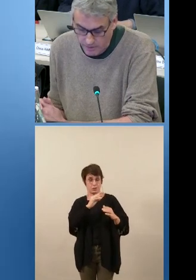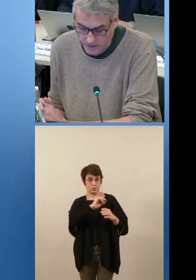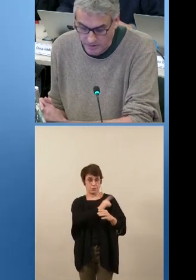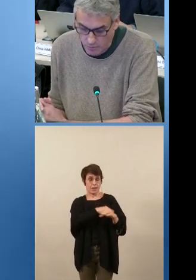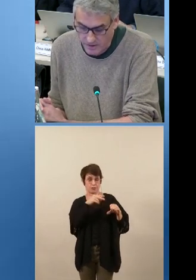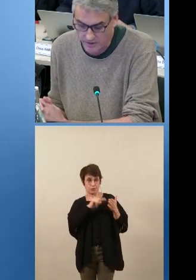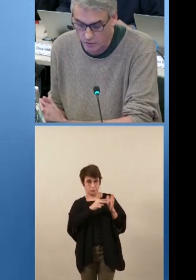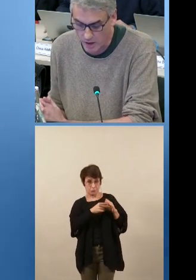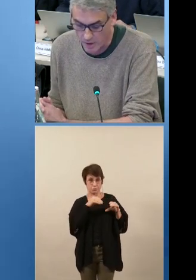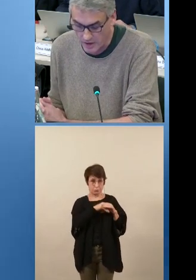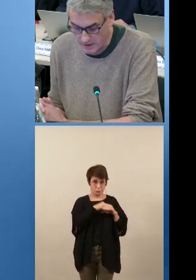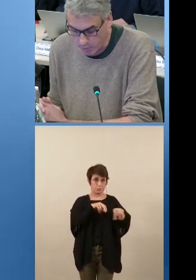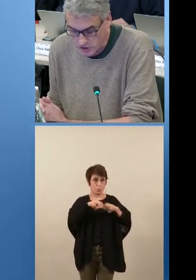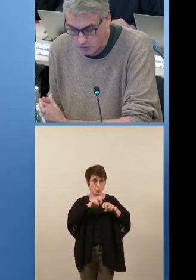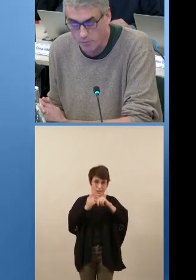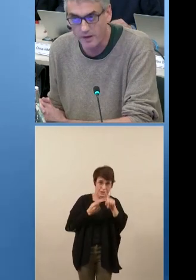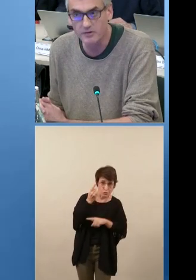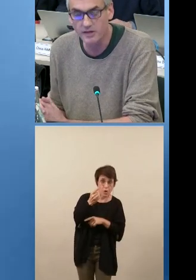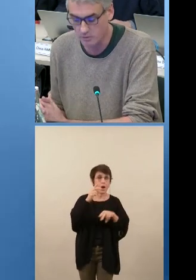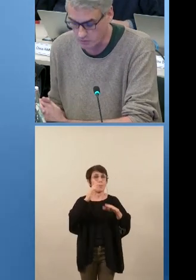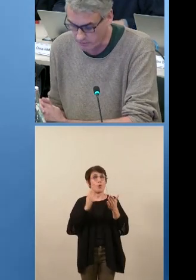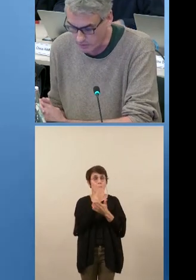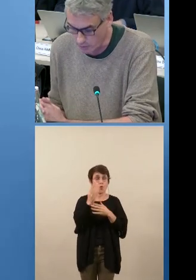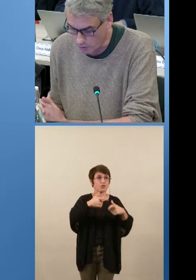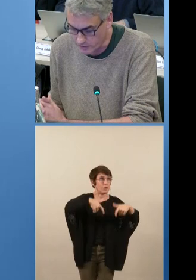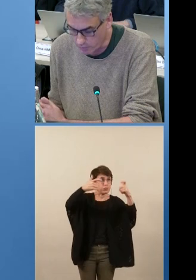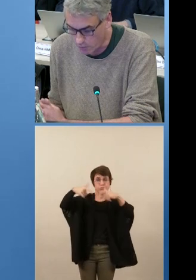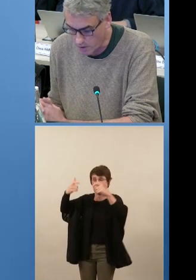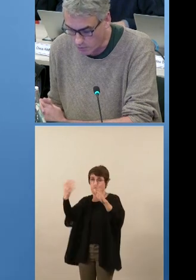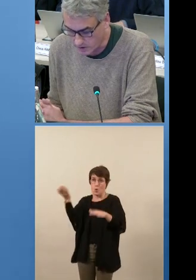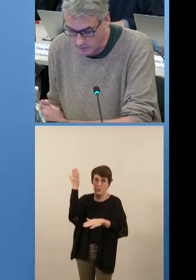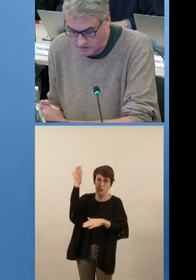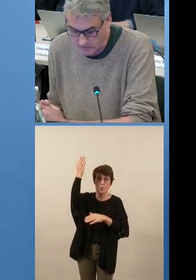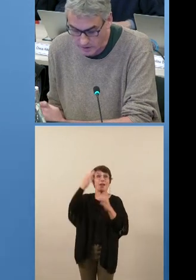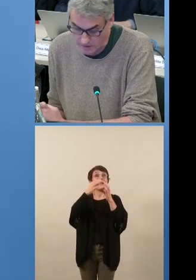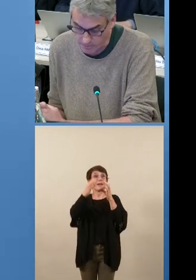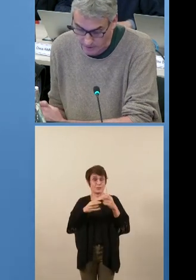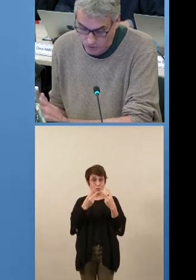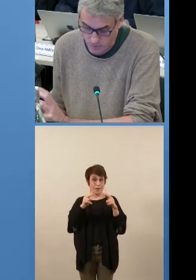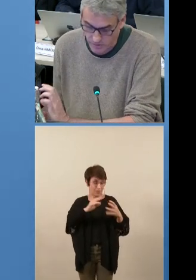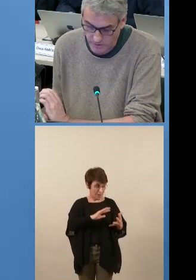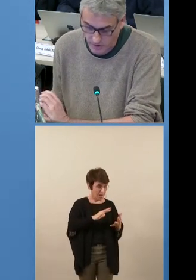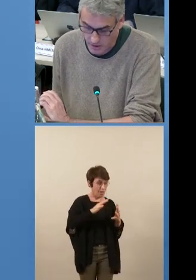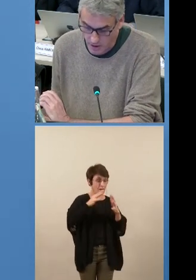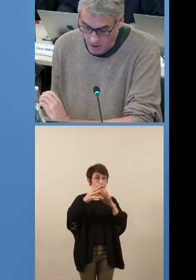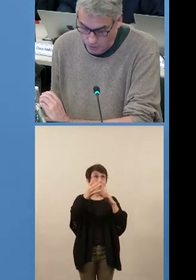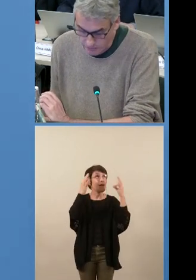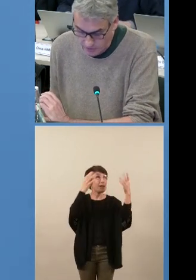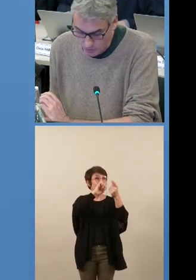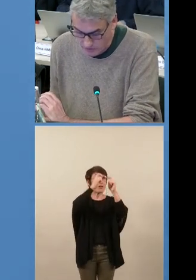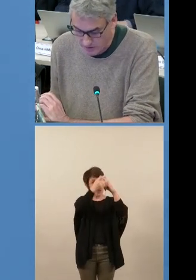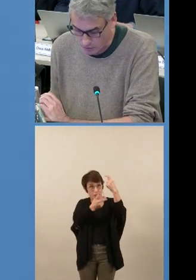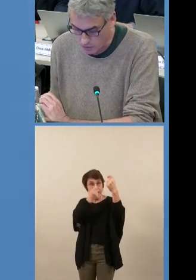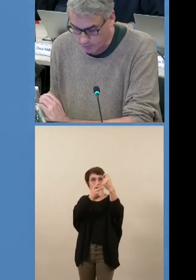équilibrée lesmobilités duraes et les projets urbanistiques d'envergure contribueront à modeler une cité adaptée au changement climatique nous